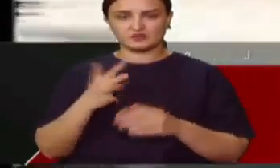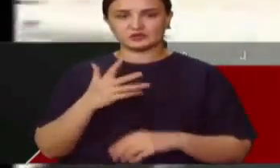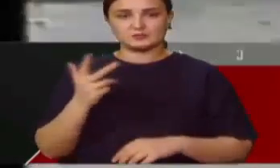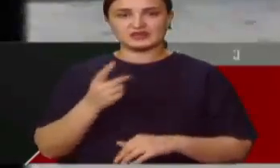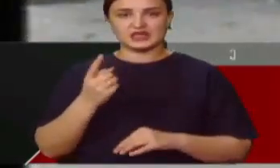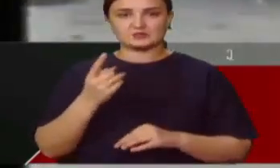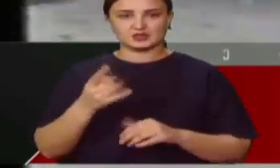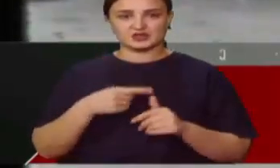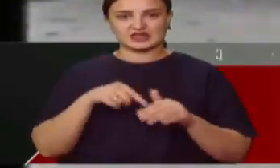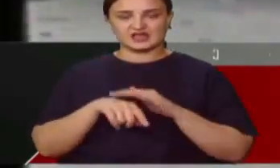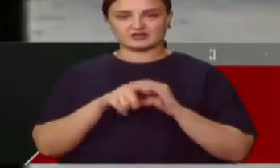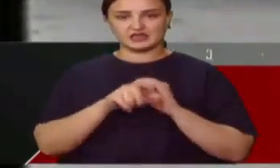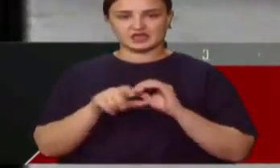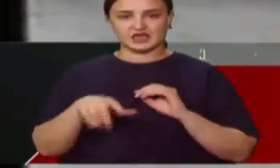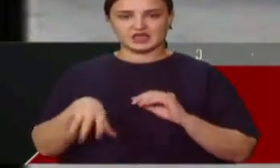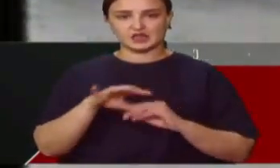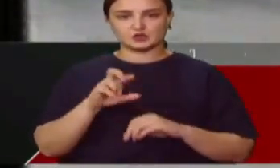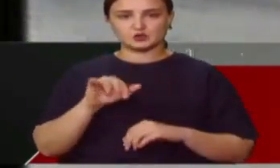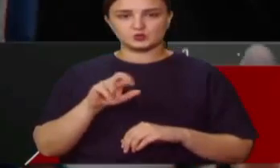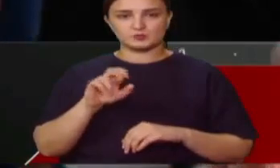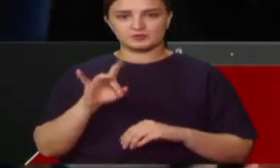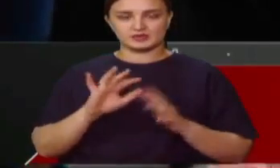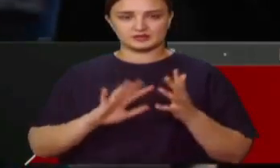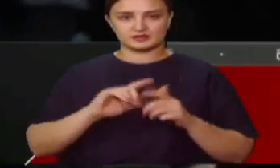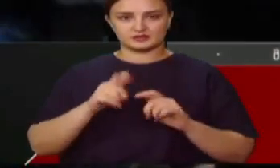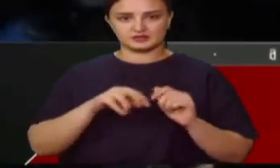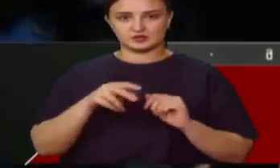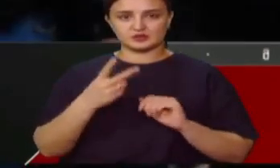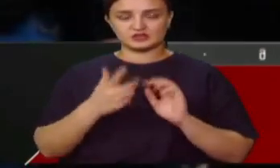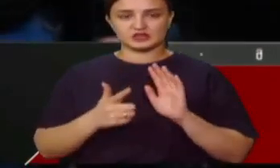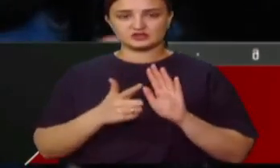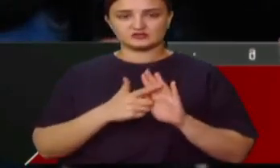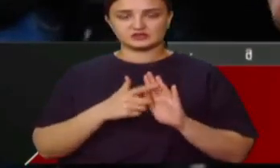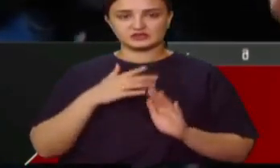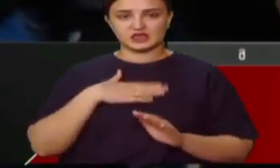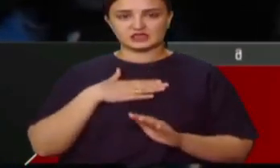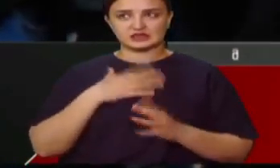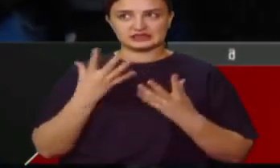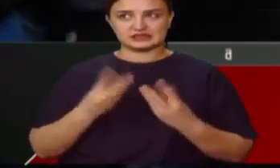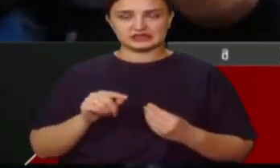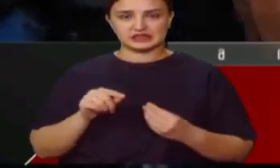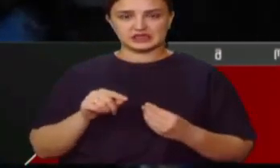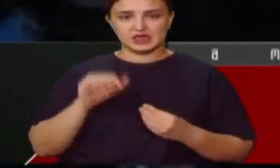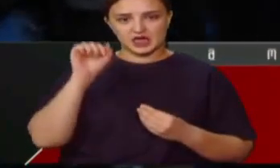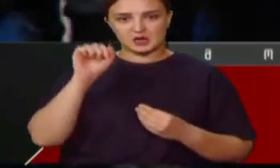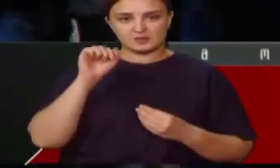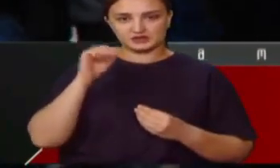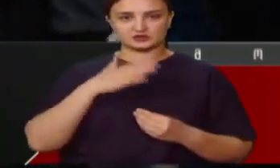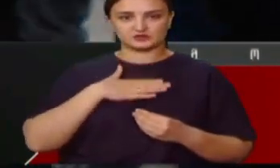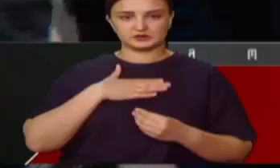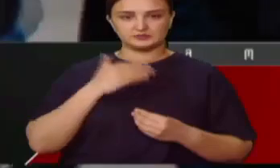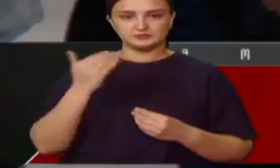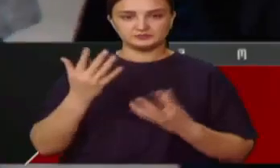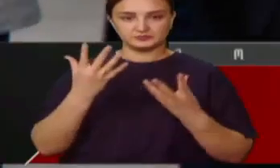31-ად შეუდგნენ დევნილად ქცეულები ჭუბერის უღელტეხილს. 27 ჩვენთვის არის, აი იქ აფხაზეთია ჩვენი, ის